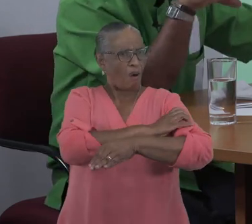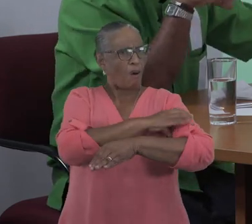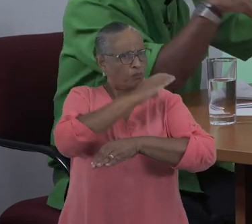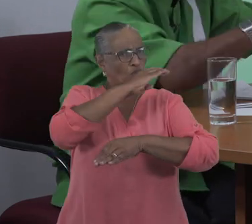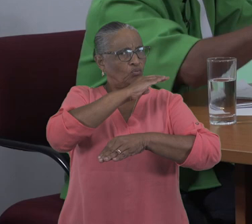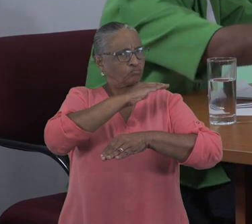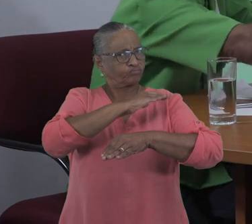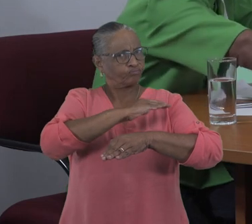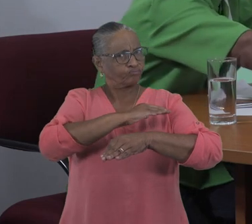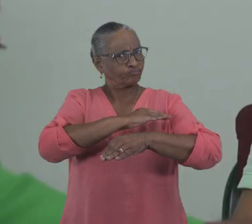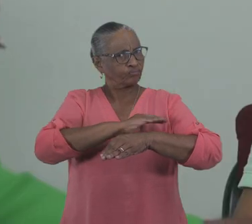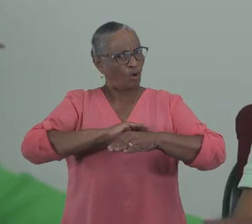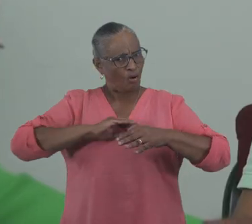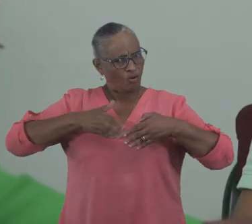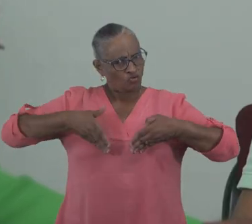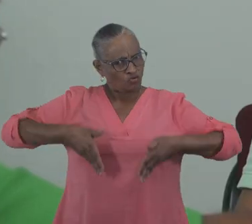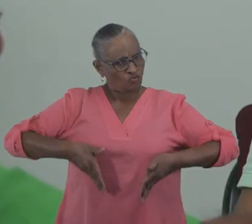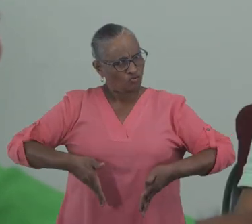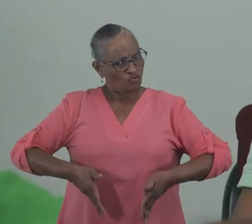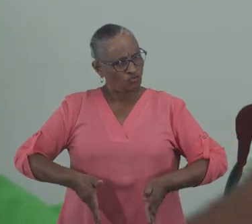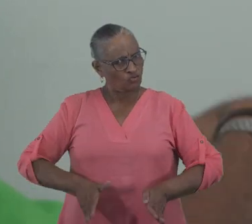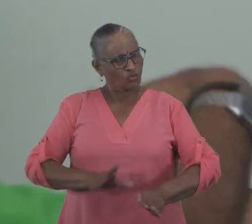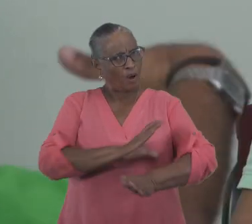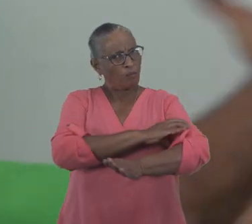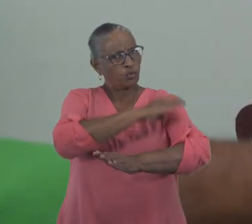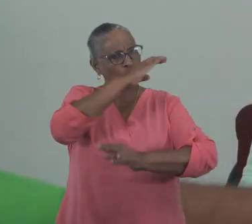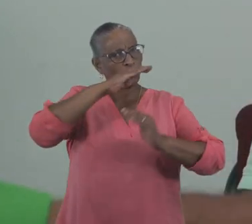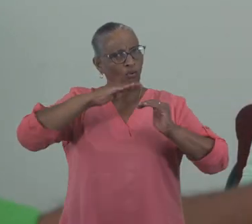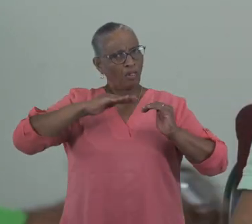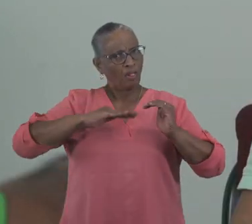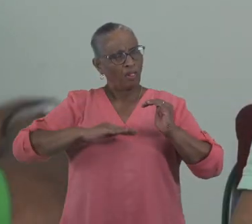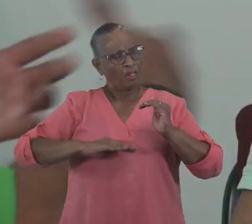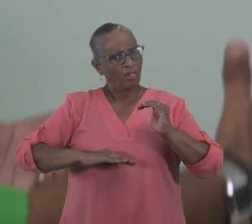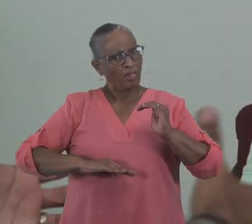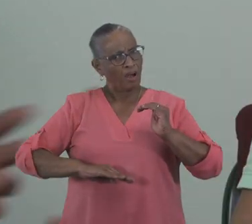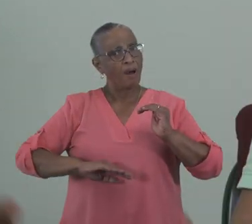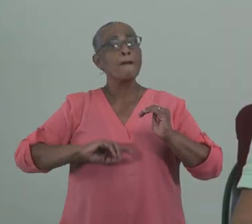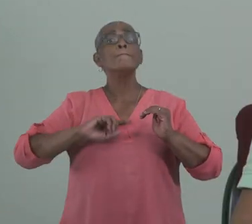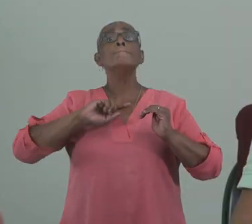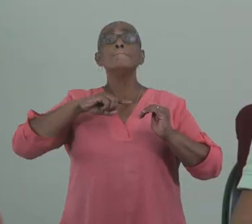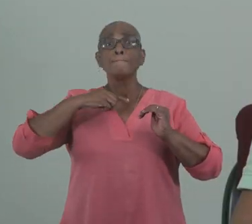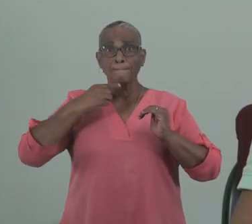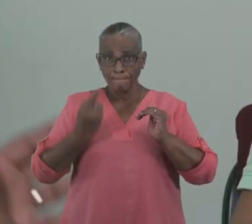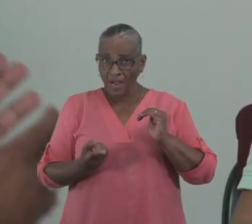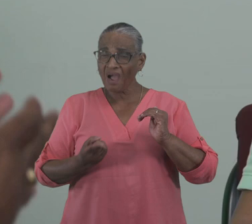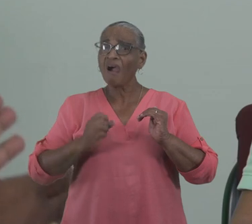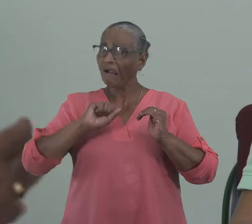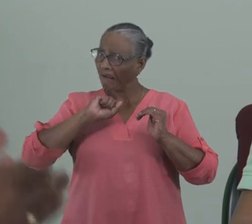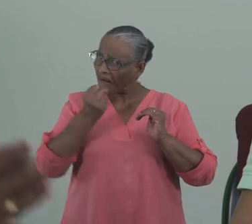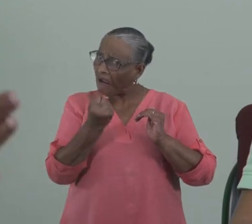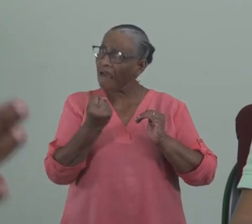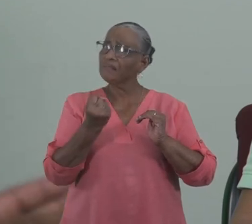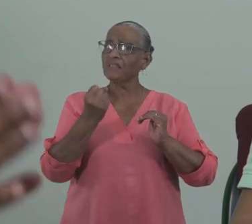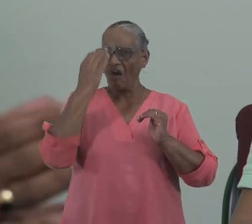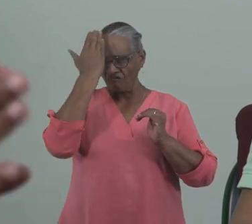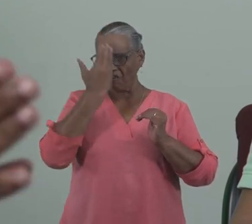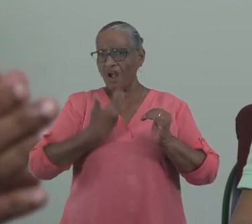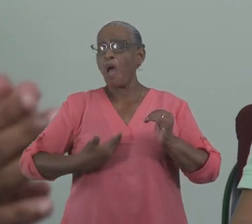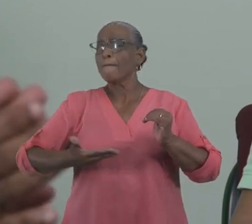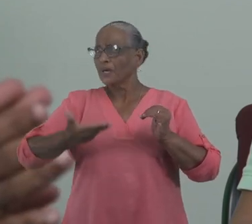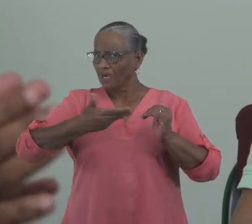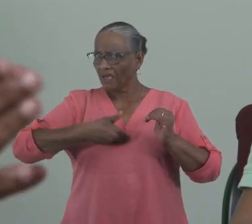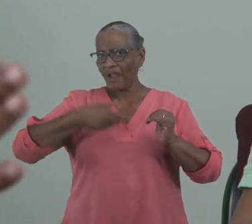de dropbaka bevalling? Een drop mooi of cellen op inschrijving of een adressie. Een vrouw is ook toe kan risico